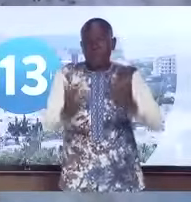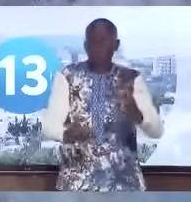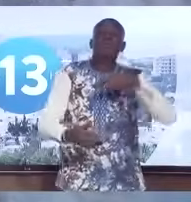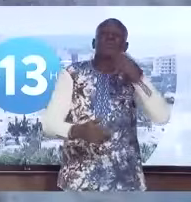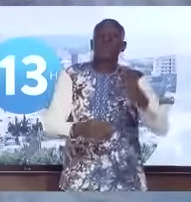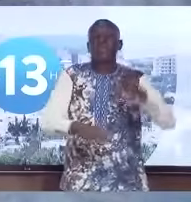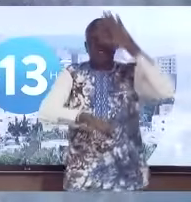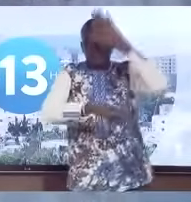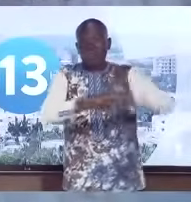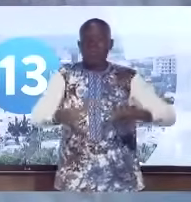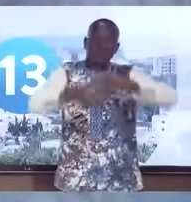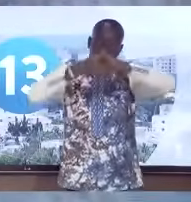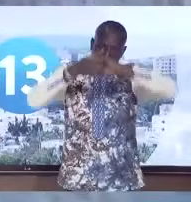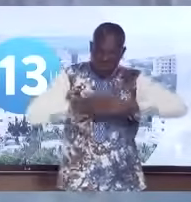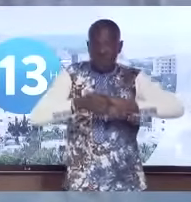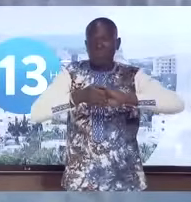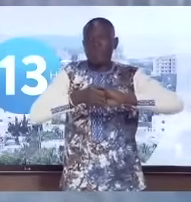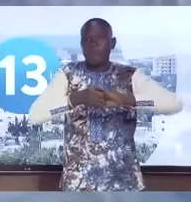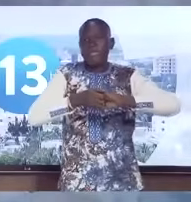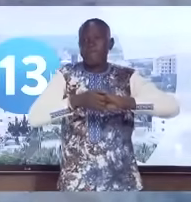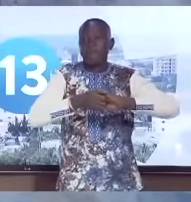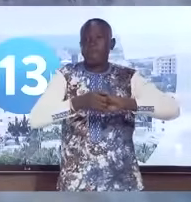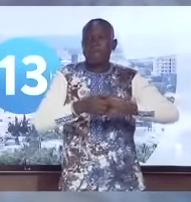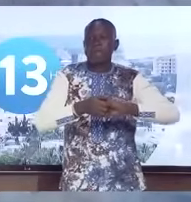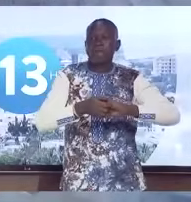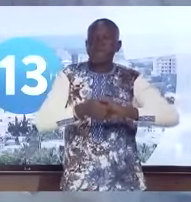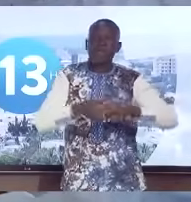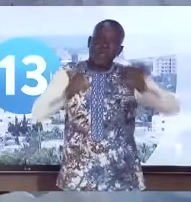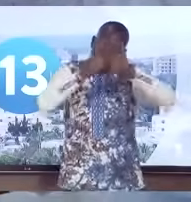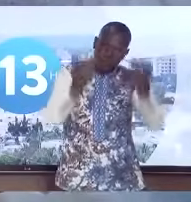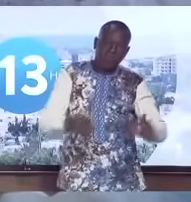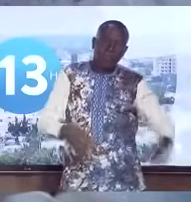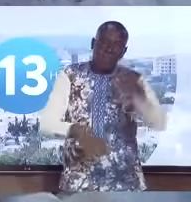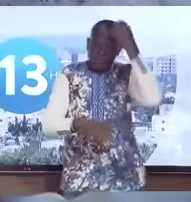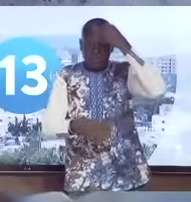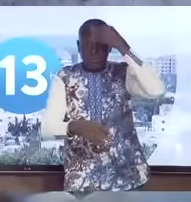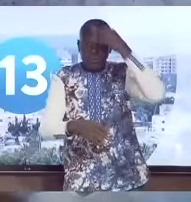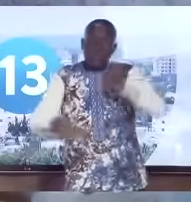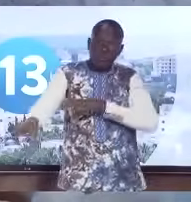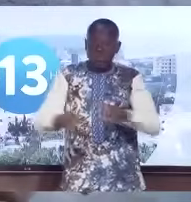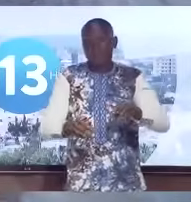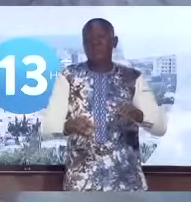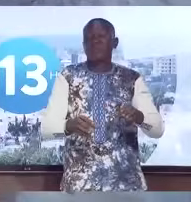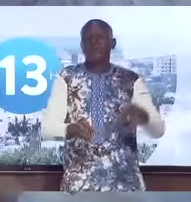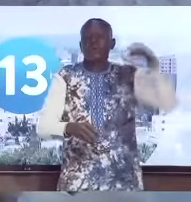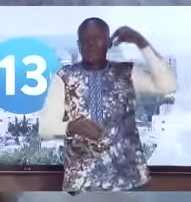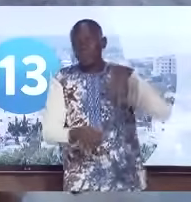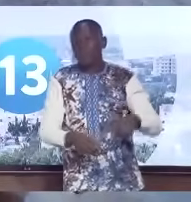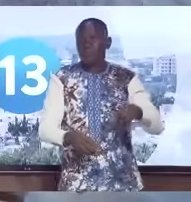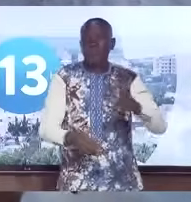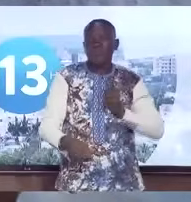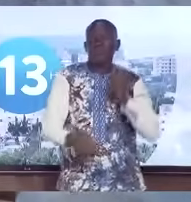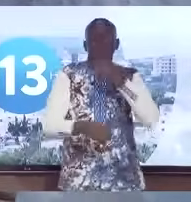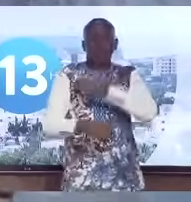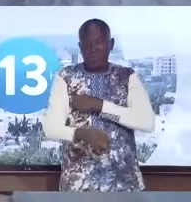l'appel à la solidarité agissante lancé par le gouvernement pour faire en sorte que nos